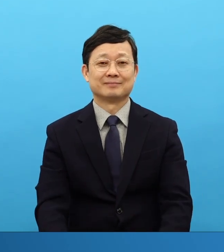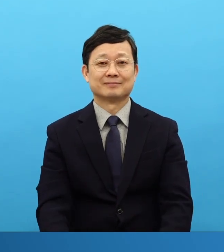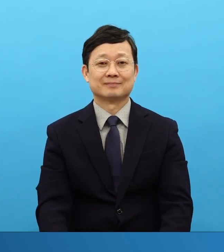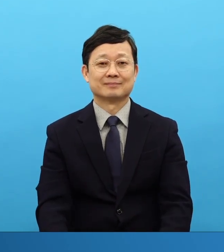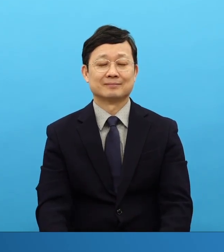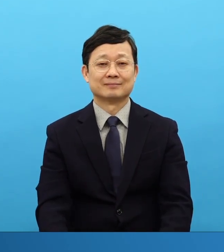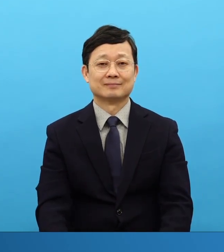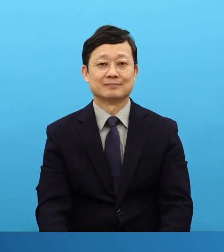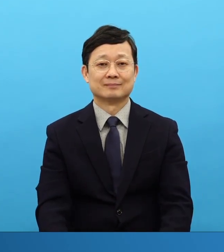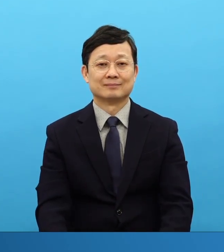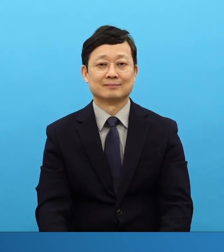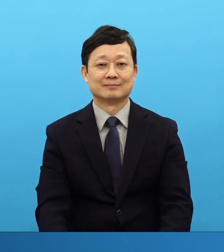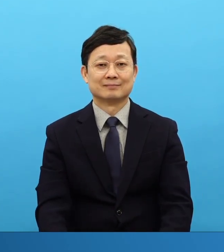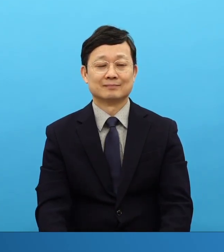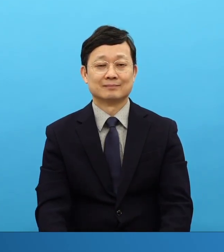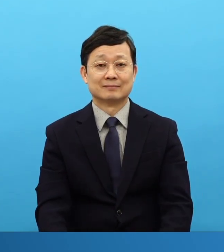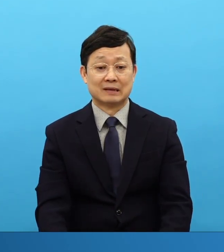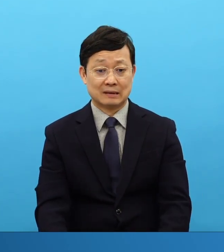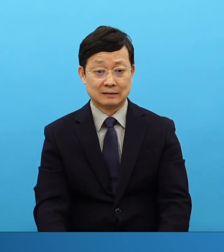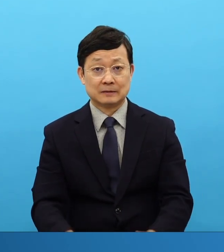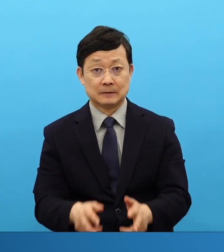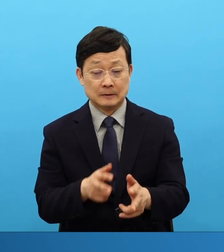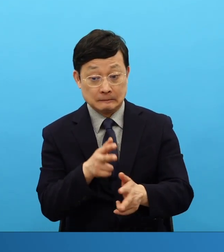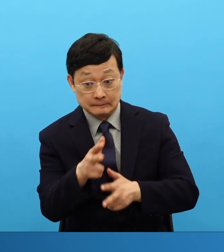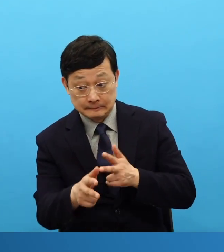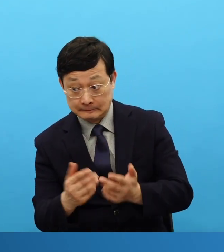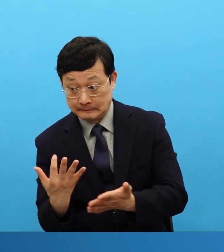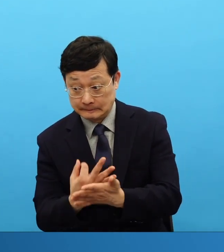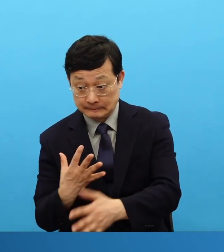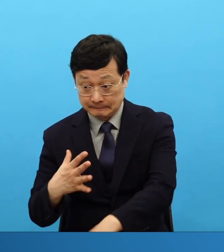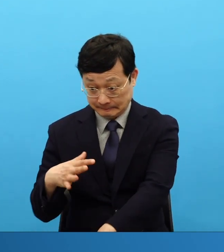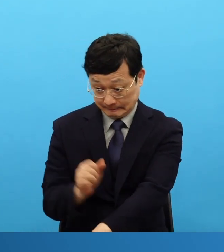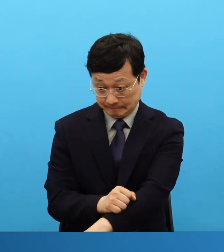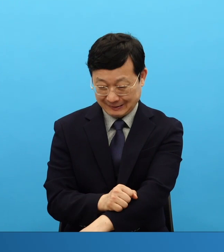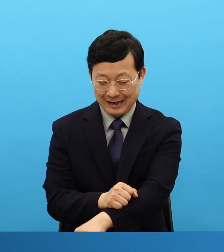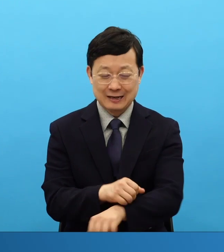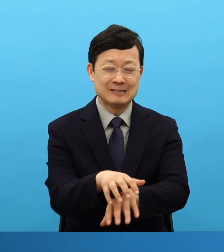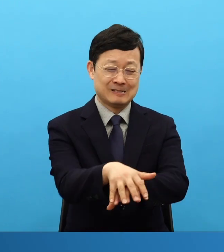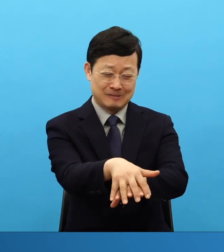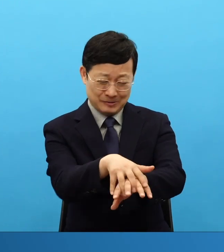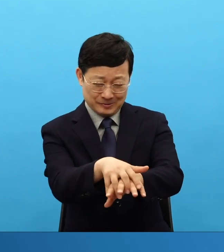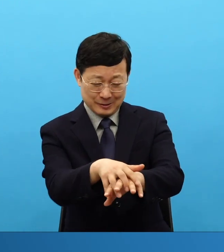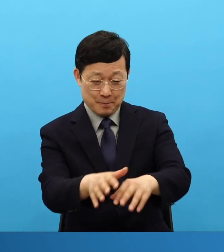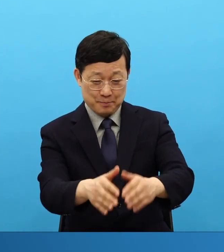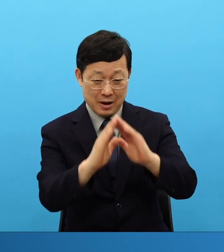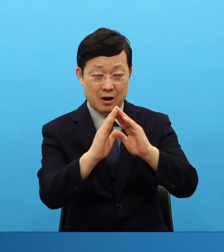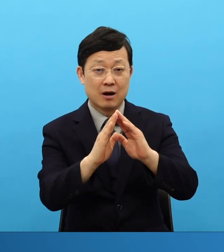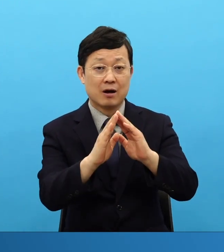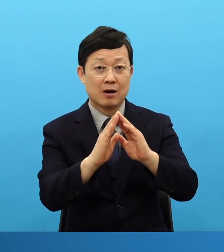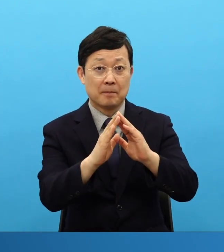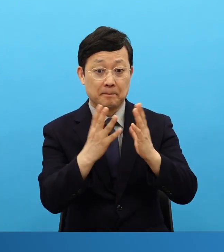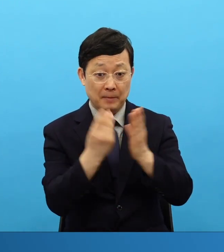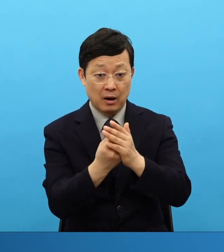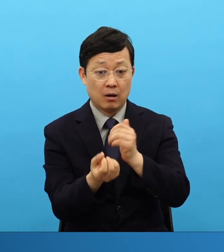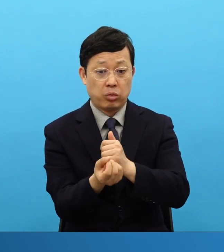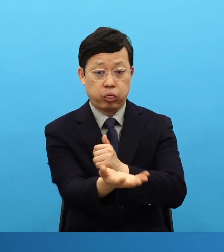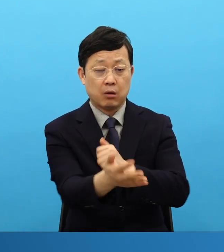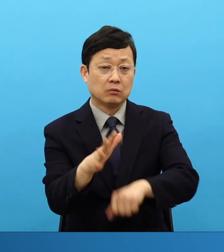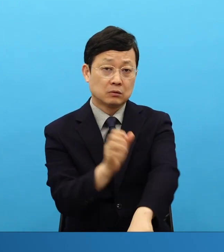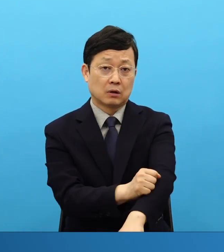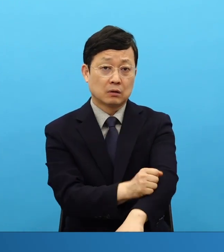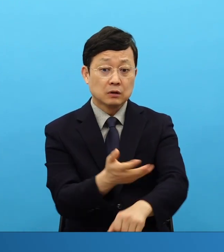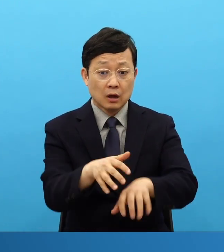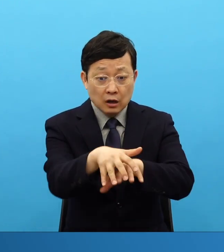이 사업을 잘하는 사람들은요 시스템부터 만들어요. People who are good with their businesses, they establish the system. 이게 안 되어졌는데 한다.